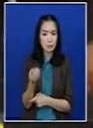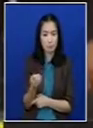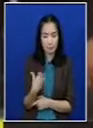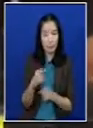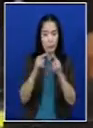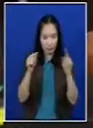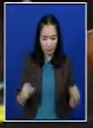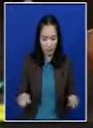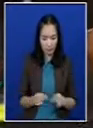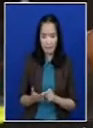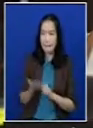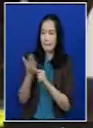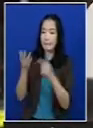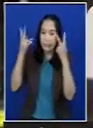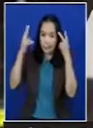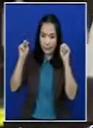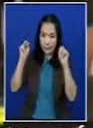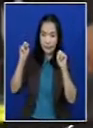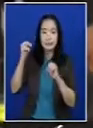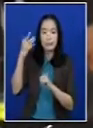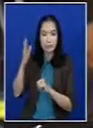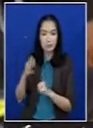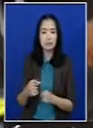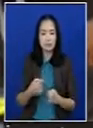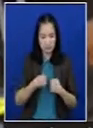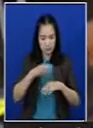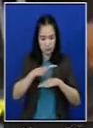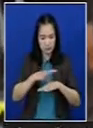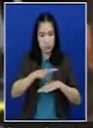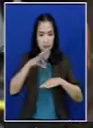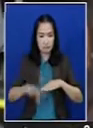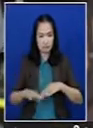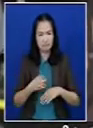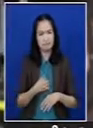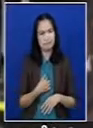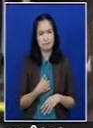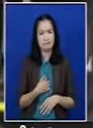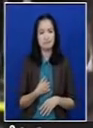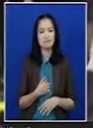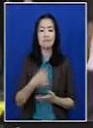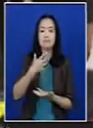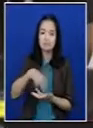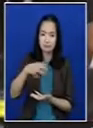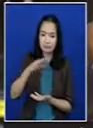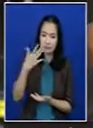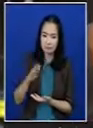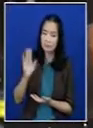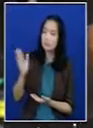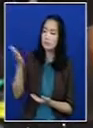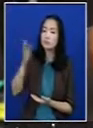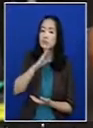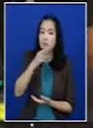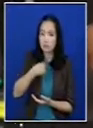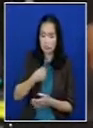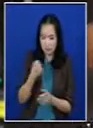ายื่นหนังสือถึงพลเอกประยุทธ์จันทร์โอชานายกรัฐมนตรีให้ปลดตนเองออกจากตำแหน่งขอชี้แจงว่าเรื่องนี้เคยเรียนท่านนายกแล้วค่ะถ้าเกิดว่าตนเ